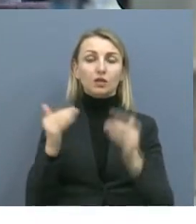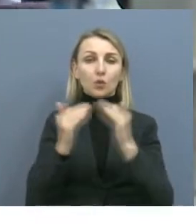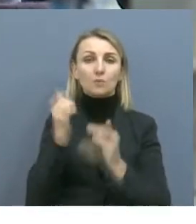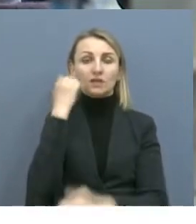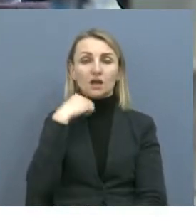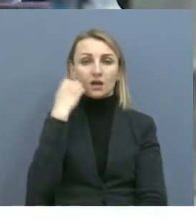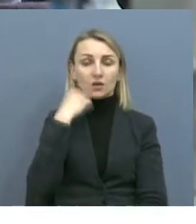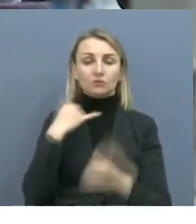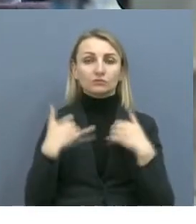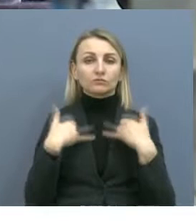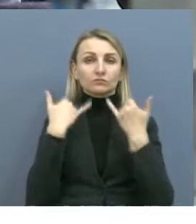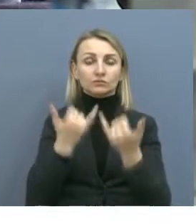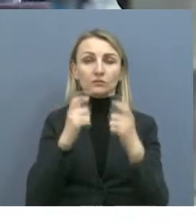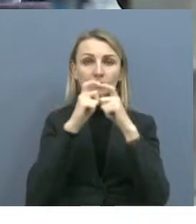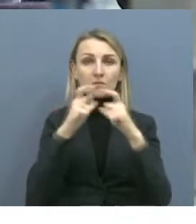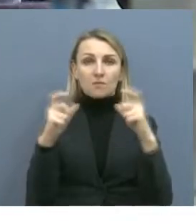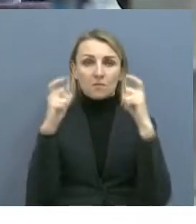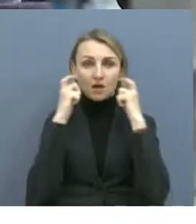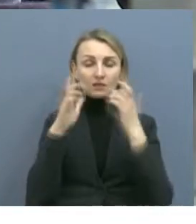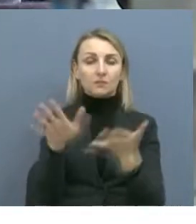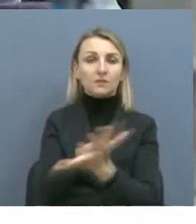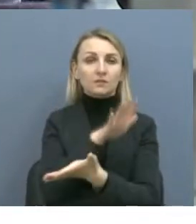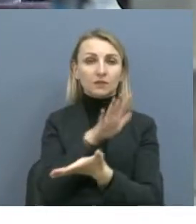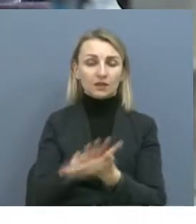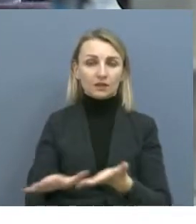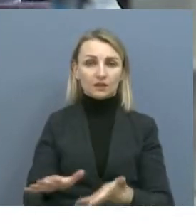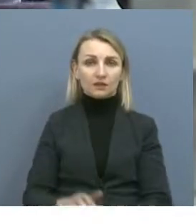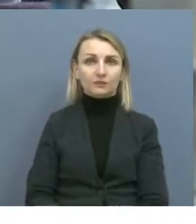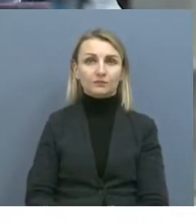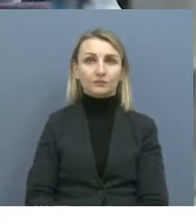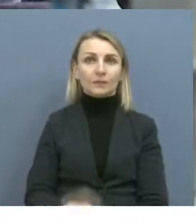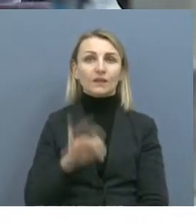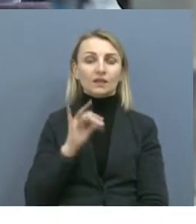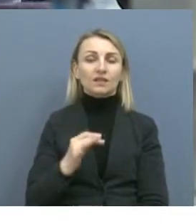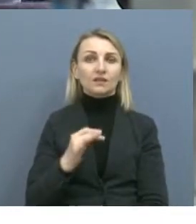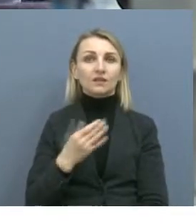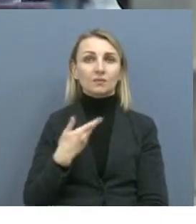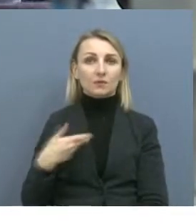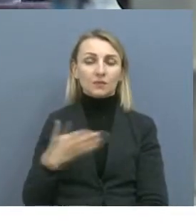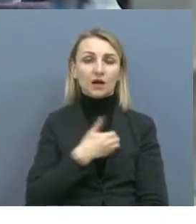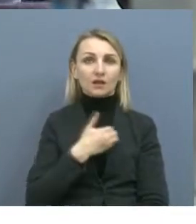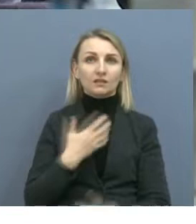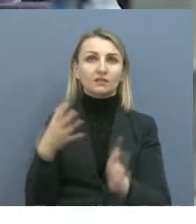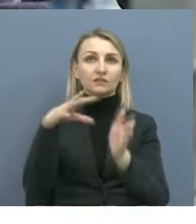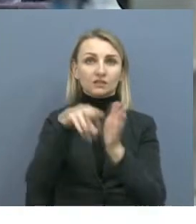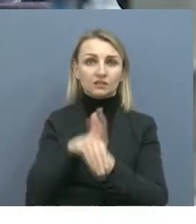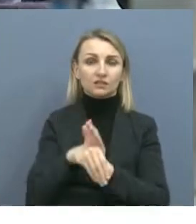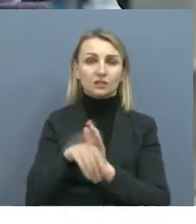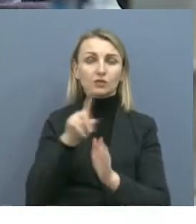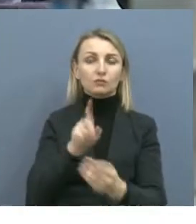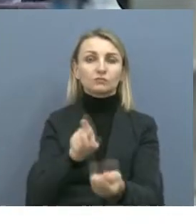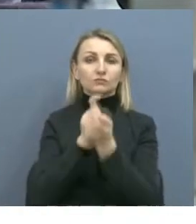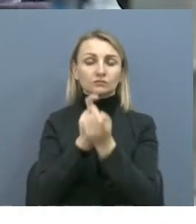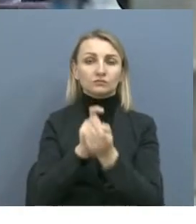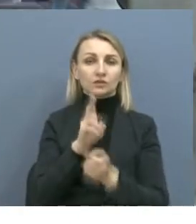престарелых пошить маски на безвозмездной основе. Тем самым мы бы хотели бы внести свой вклад в борьбе с